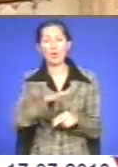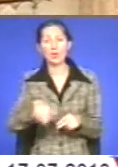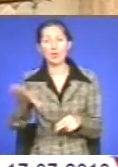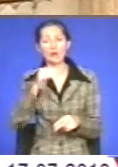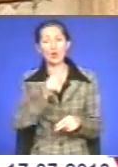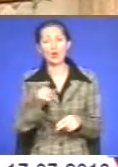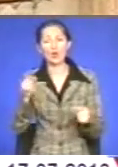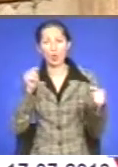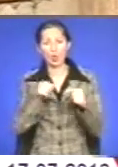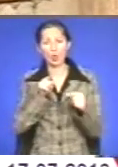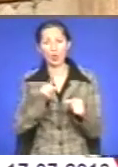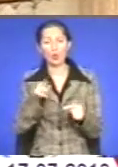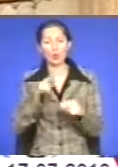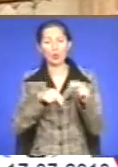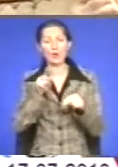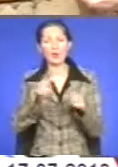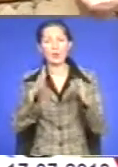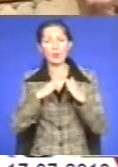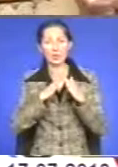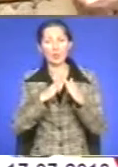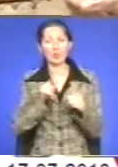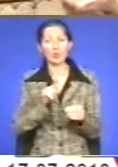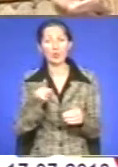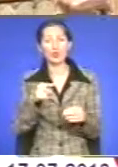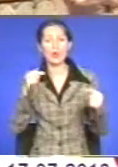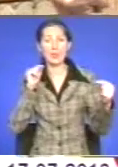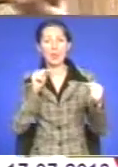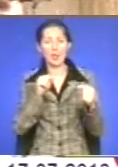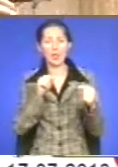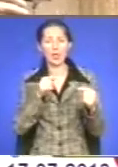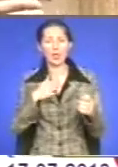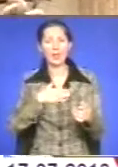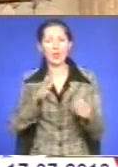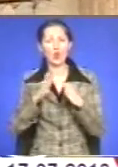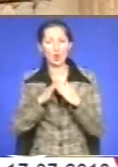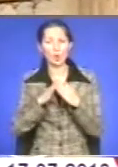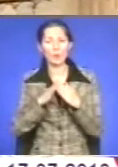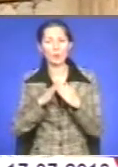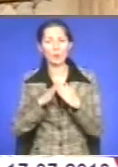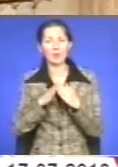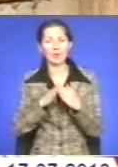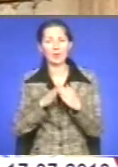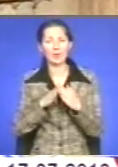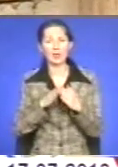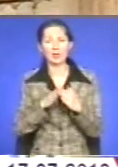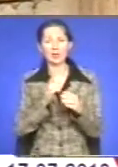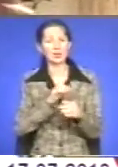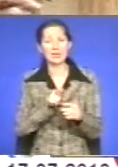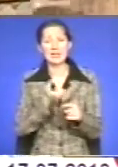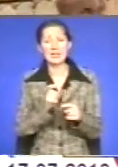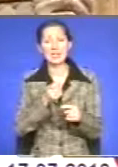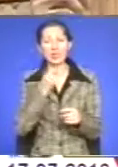того, щоб побудували там дім. Тому що напроти нашого дому, то не дуже добра справа.